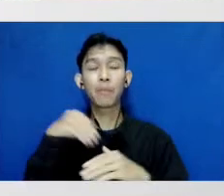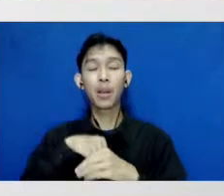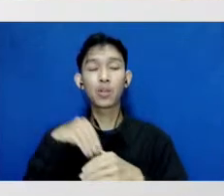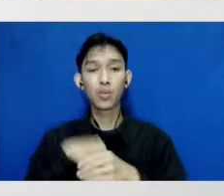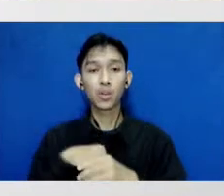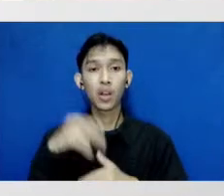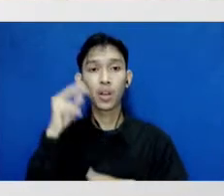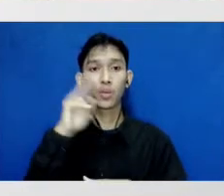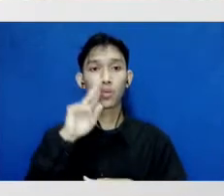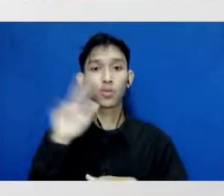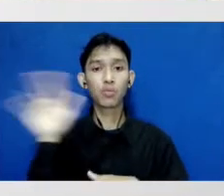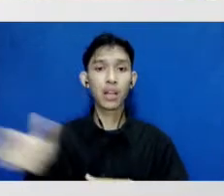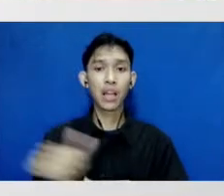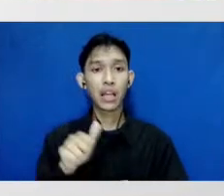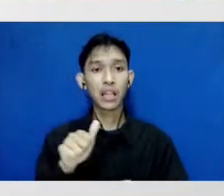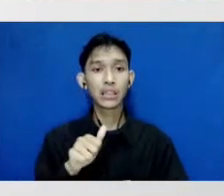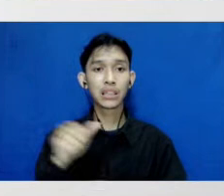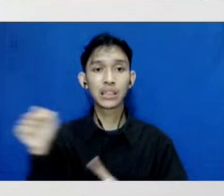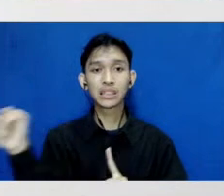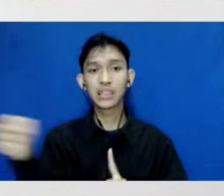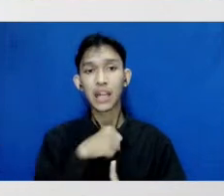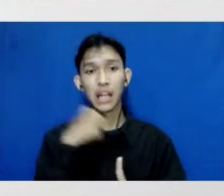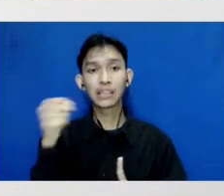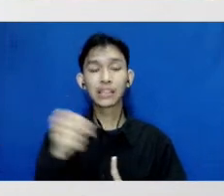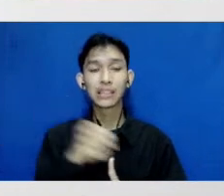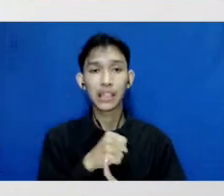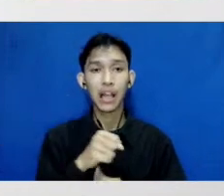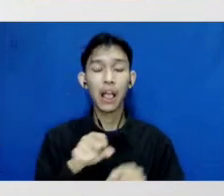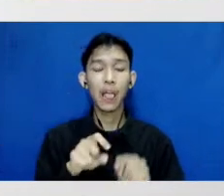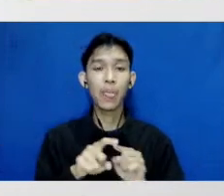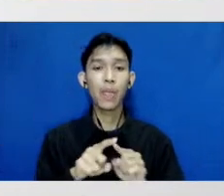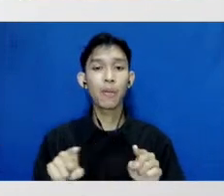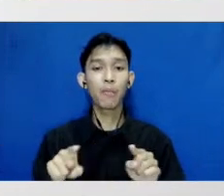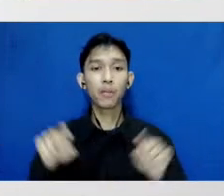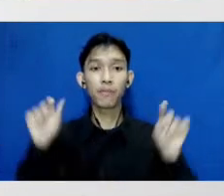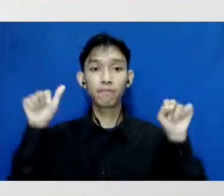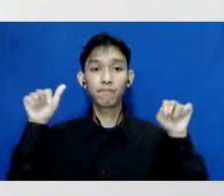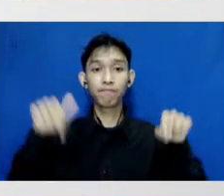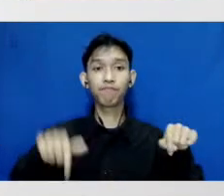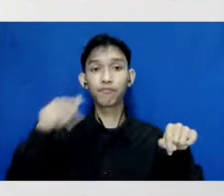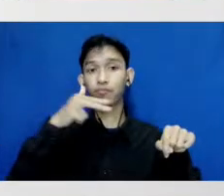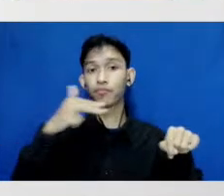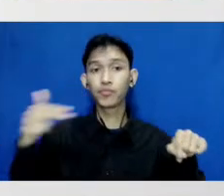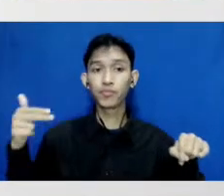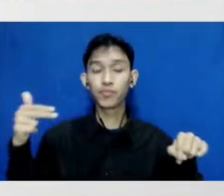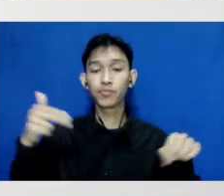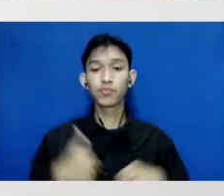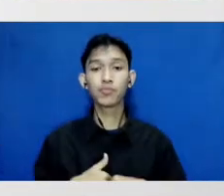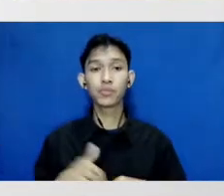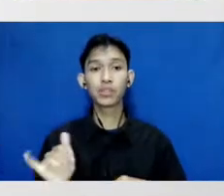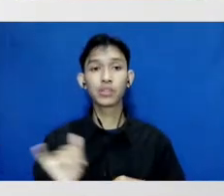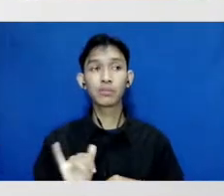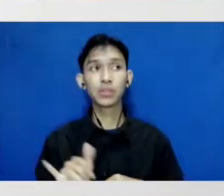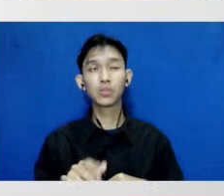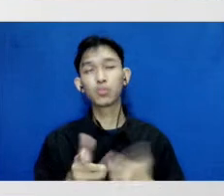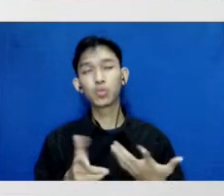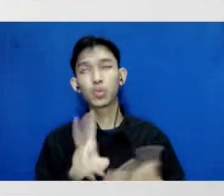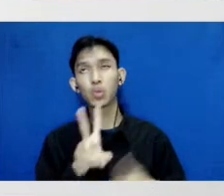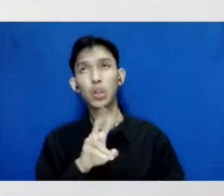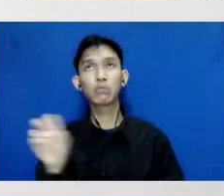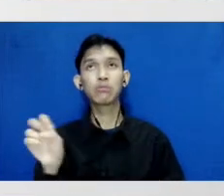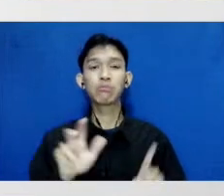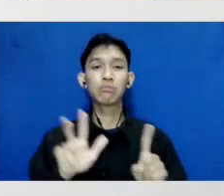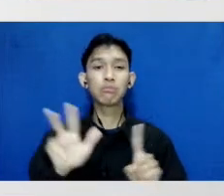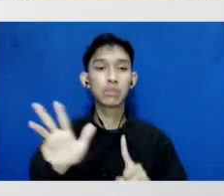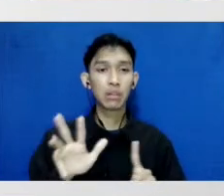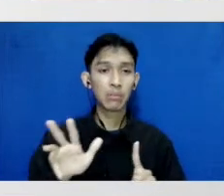untuk mengajak untuk melakukan kekerasan. Sementara konteks di Indonesia, sebagai contoh mungkin 2019 kita tahu